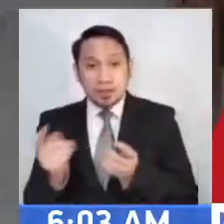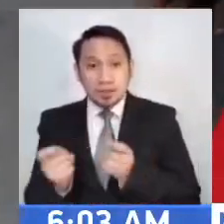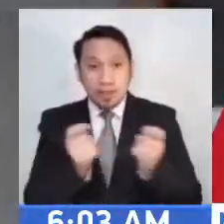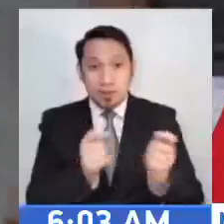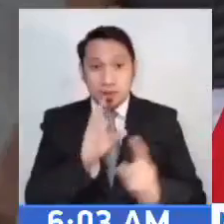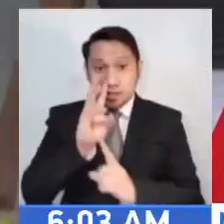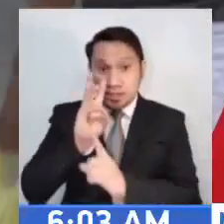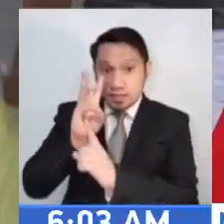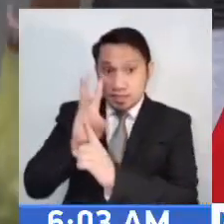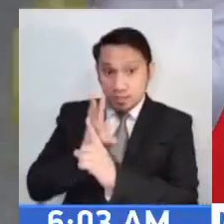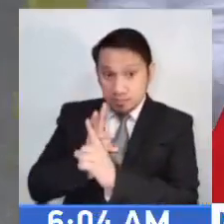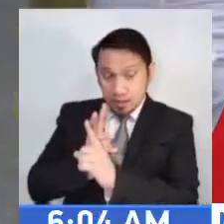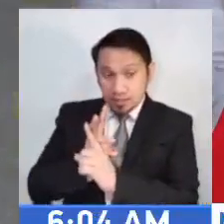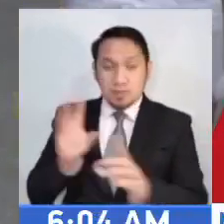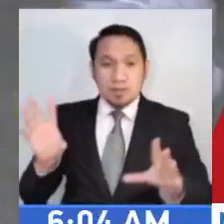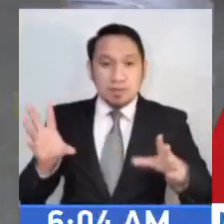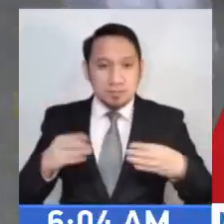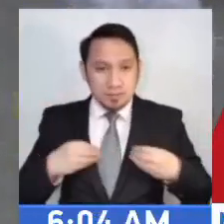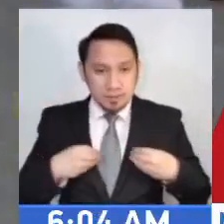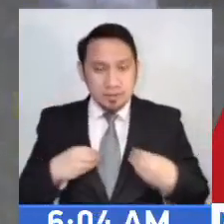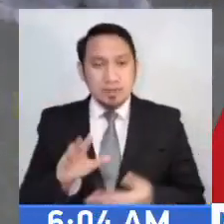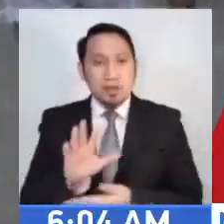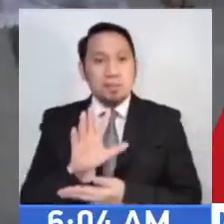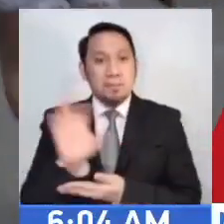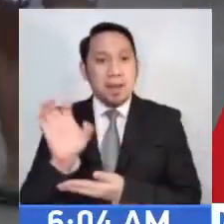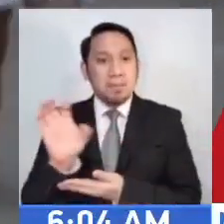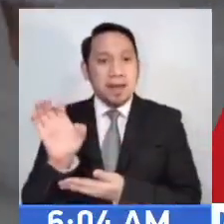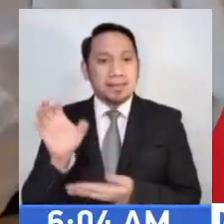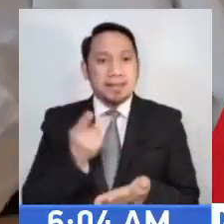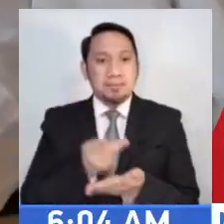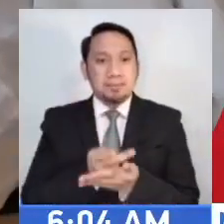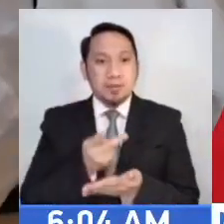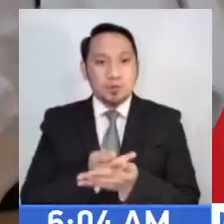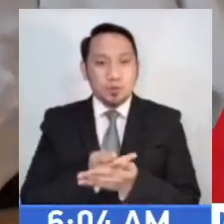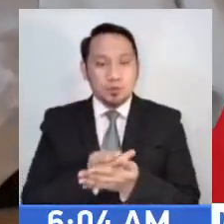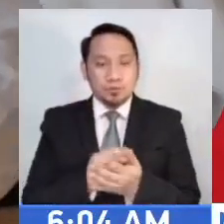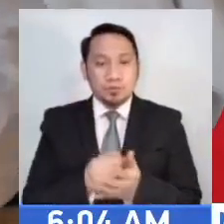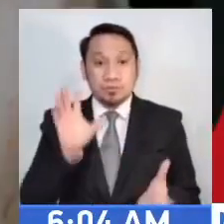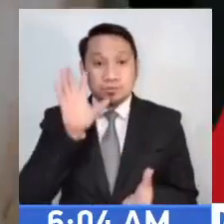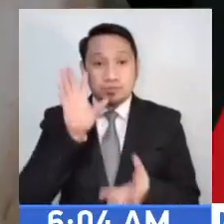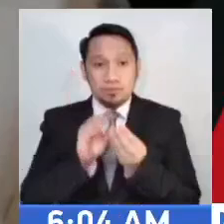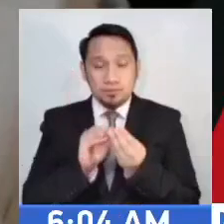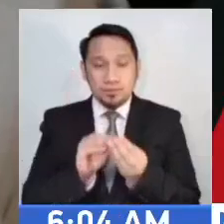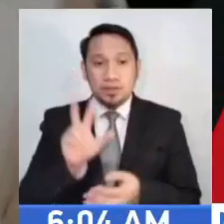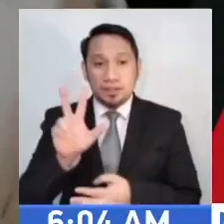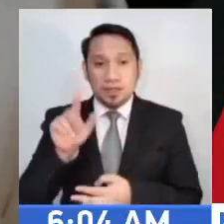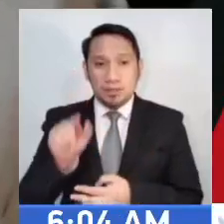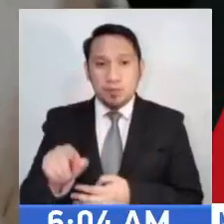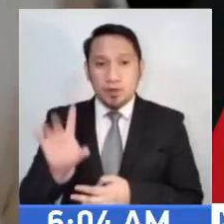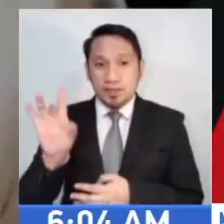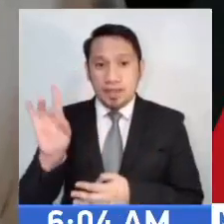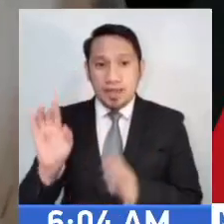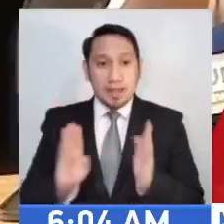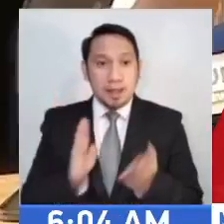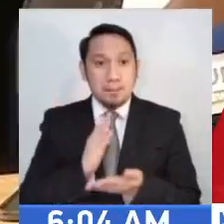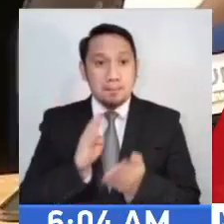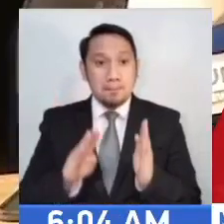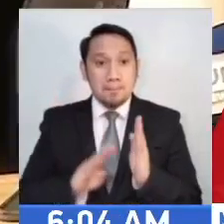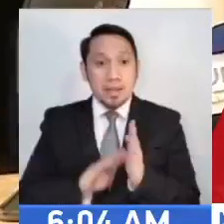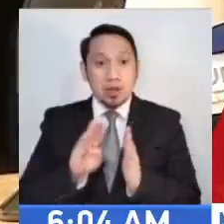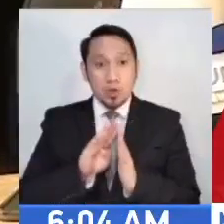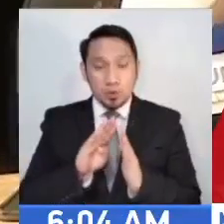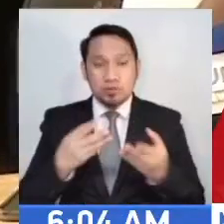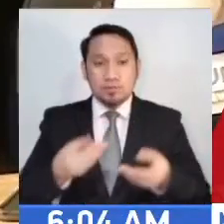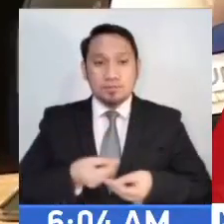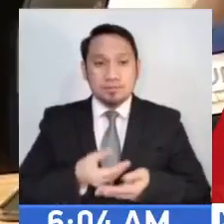makatatanggap ng tig 500 pesos. Sa kabuuan, nasa 3.8 billion pesos na raw ang naipamigay na